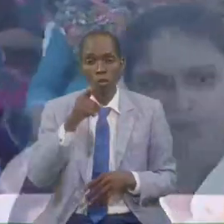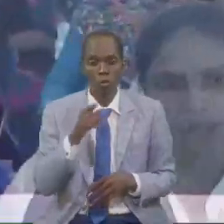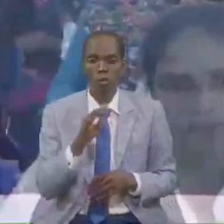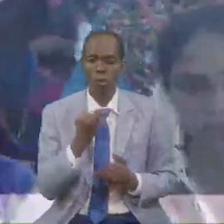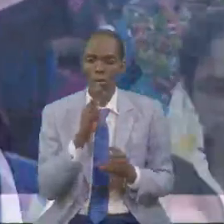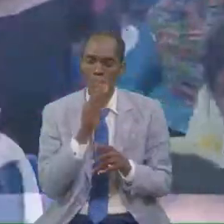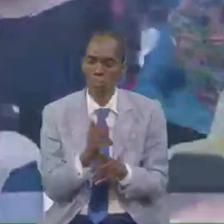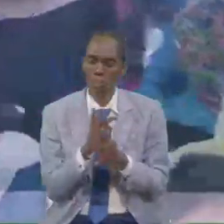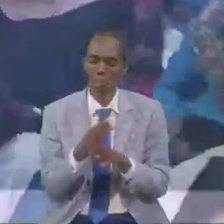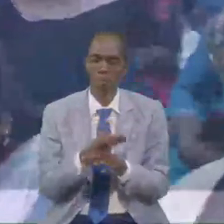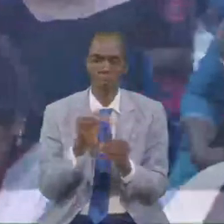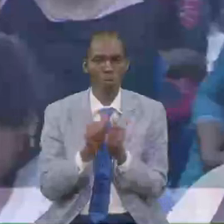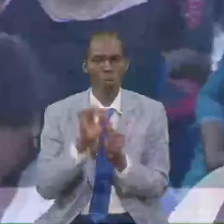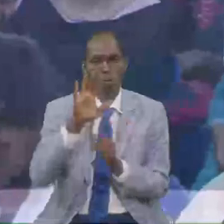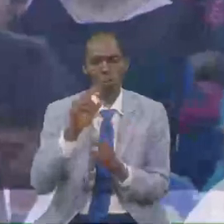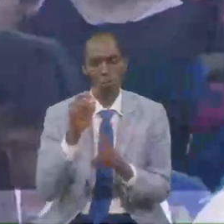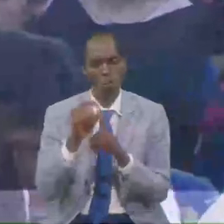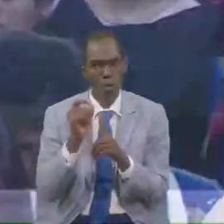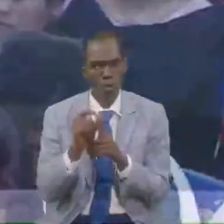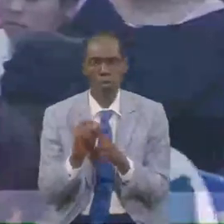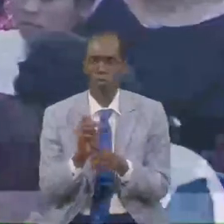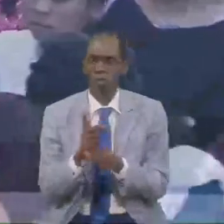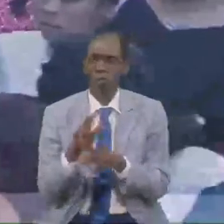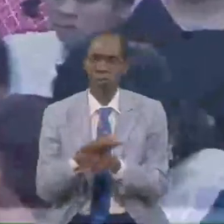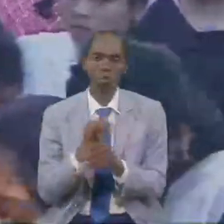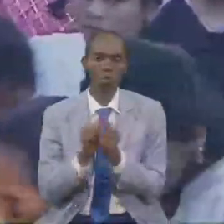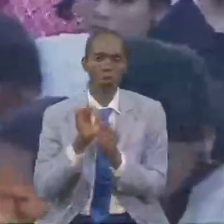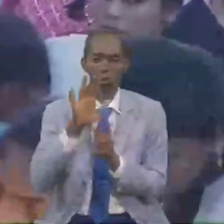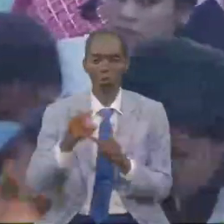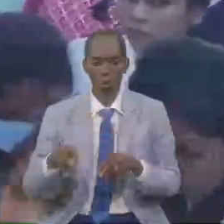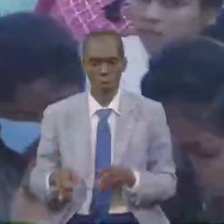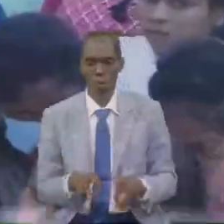Alors veillez sur vos paroles. Veillez sur vos voix.